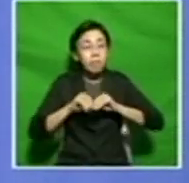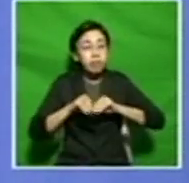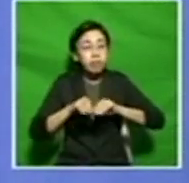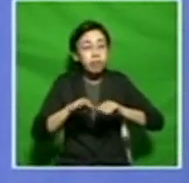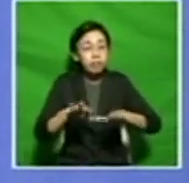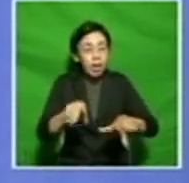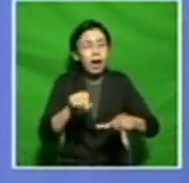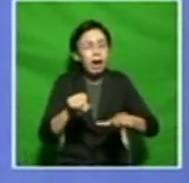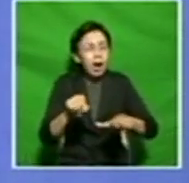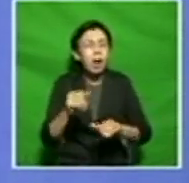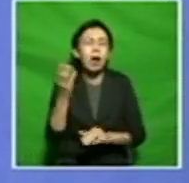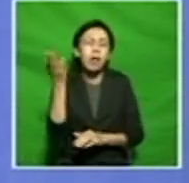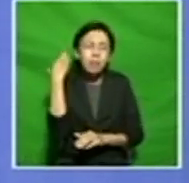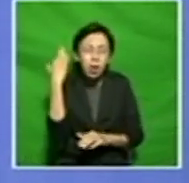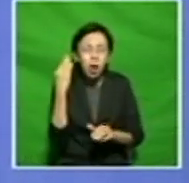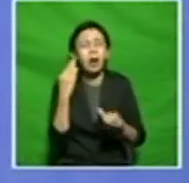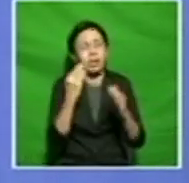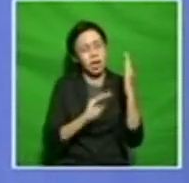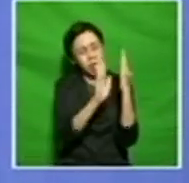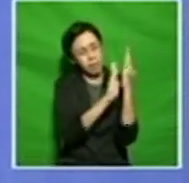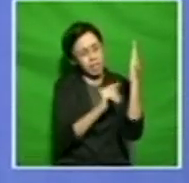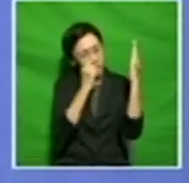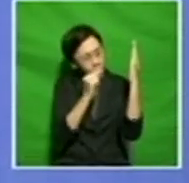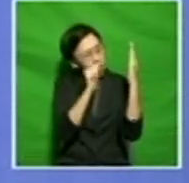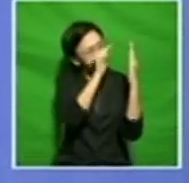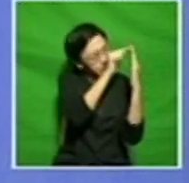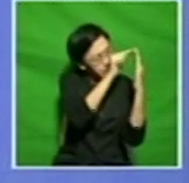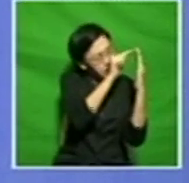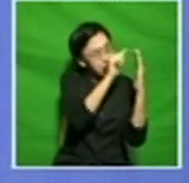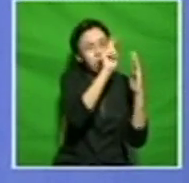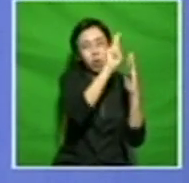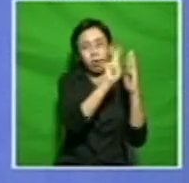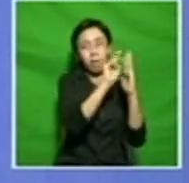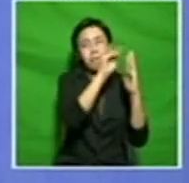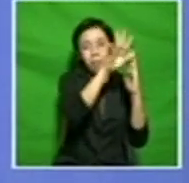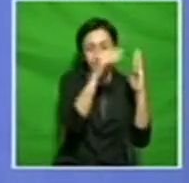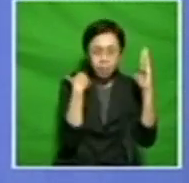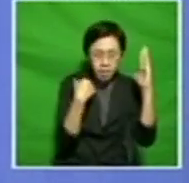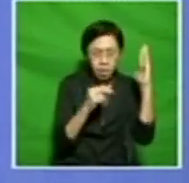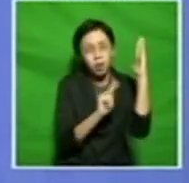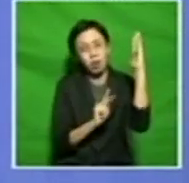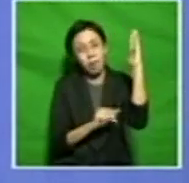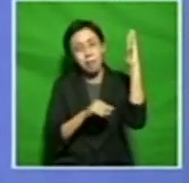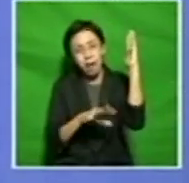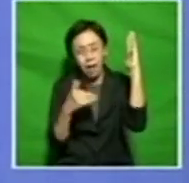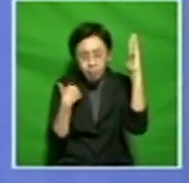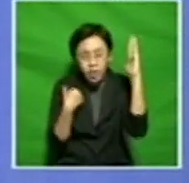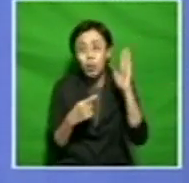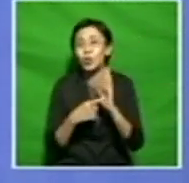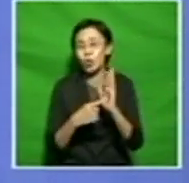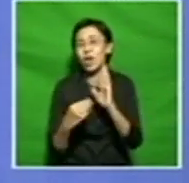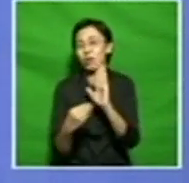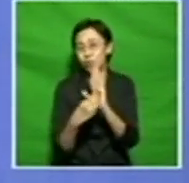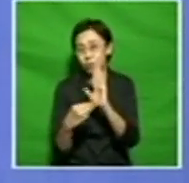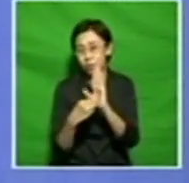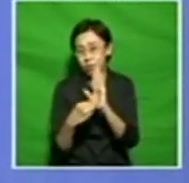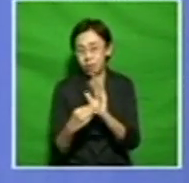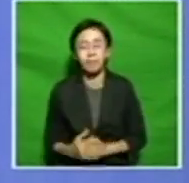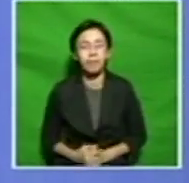างนี้ในบางพื้นที่ในประเทศไทยมาแล้วเช่นในกรุงเทพมหานครและขณ